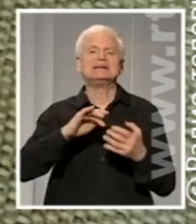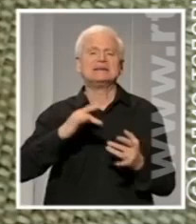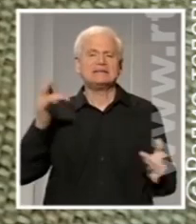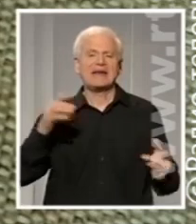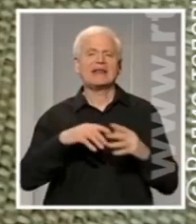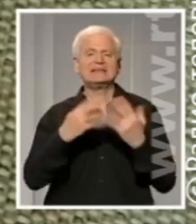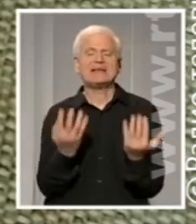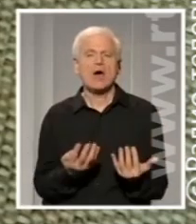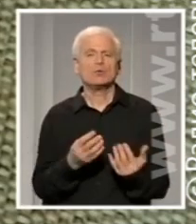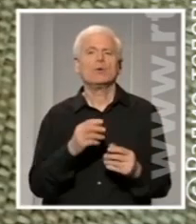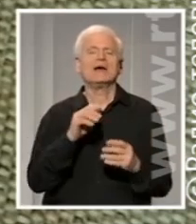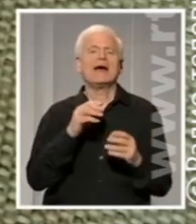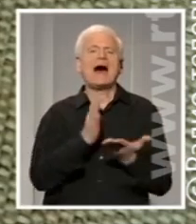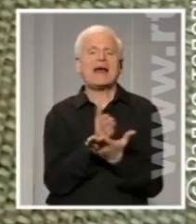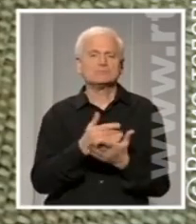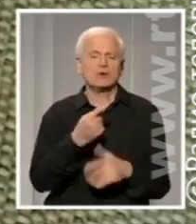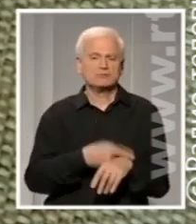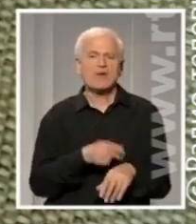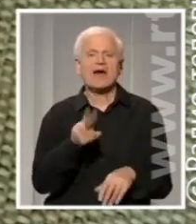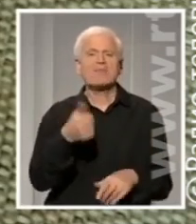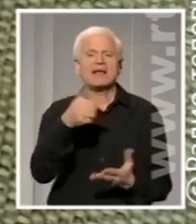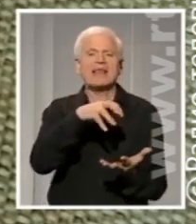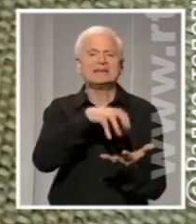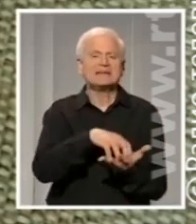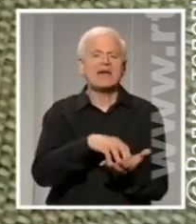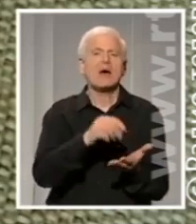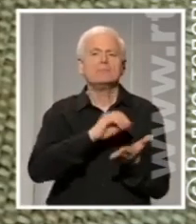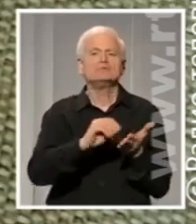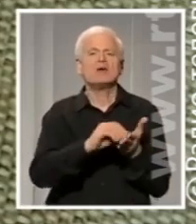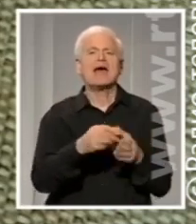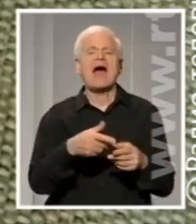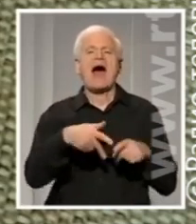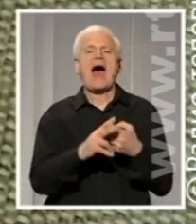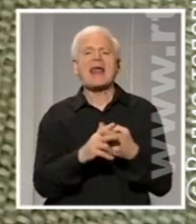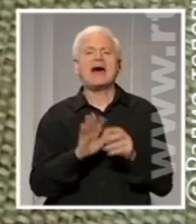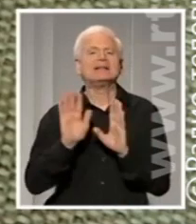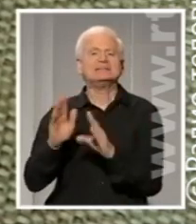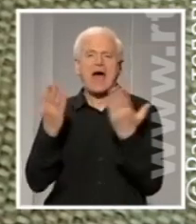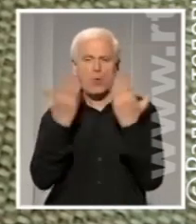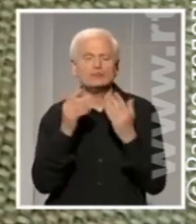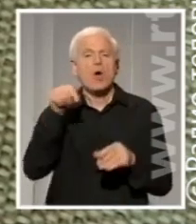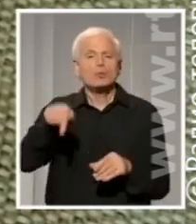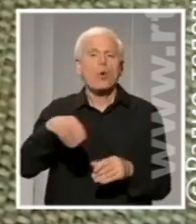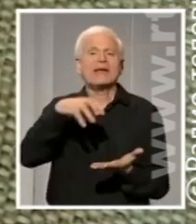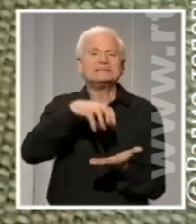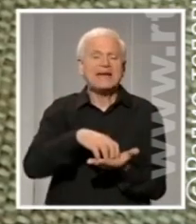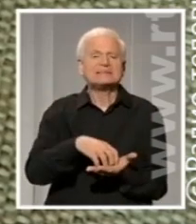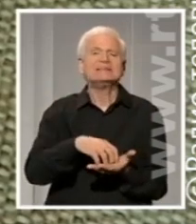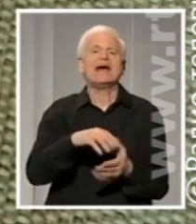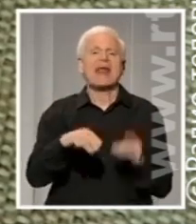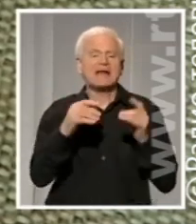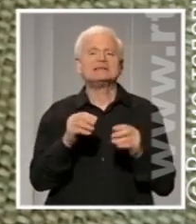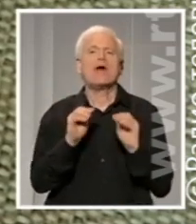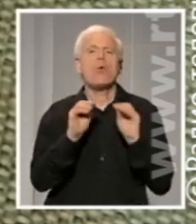rasporednastave.gov.rs ima jedna sekcija koja nosi naziv alati za učenje i u toj sekciji se nalaze upustva ne samo